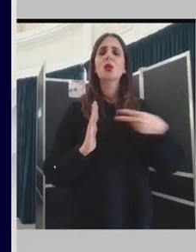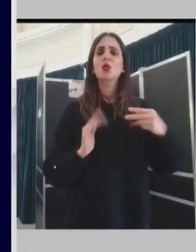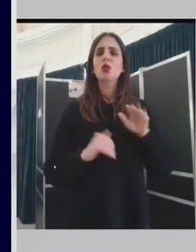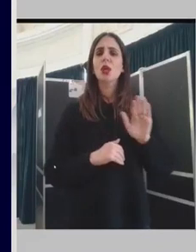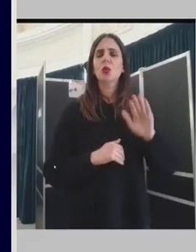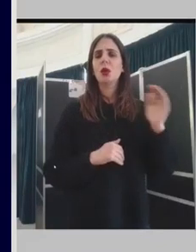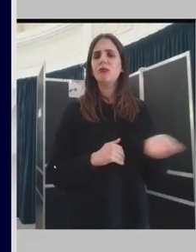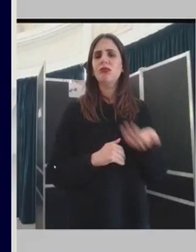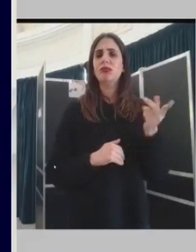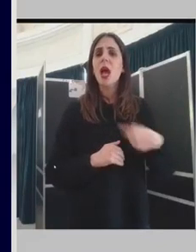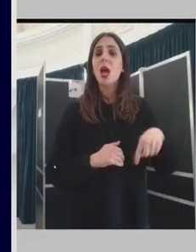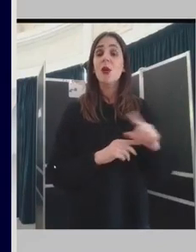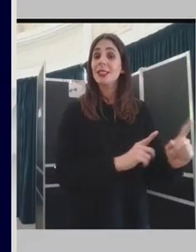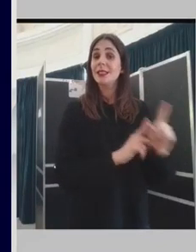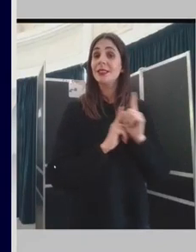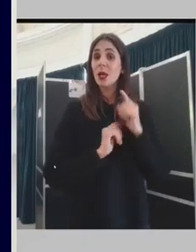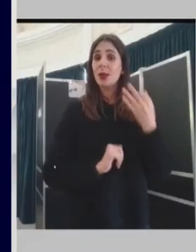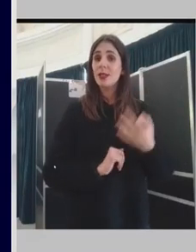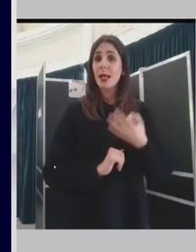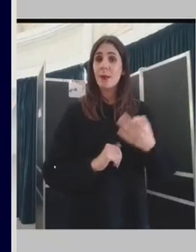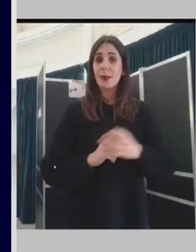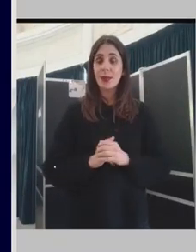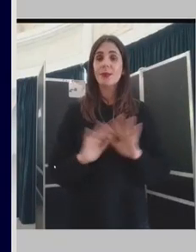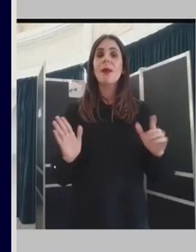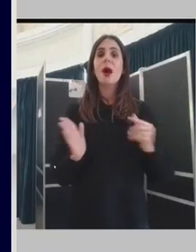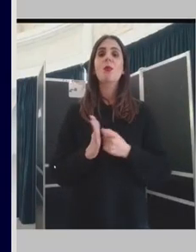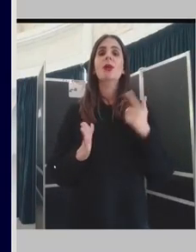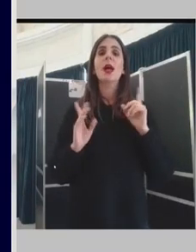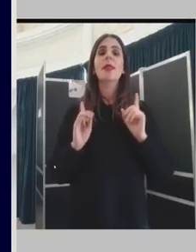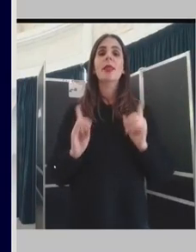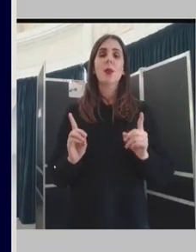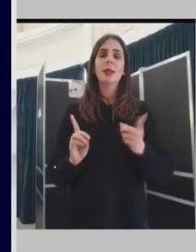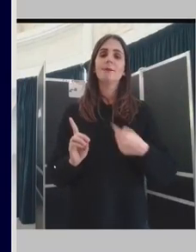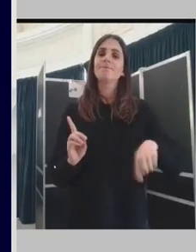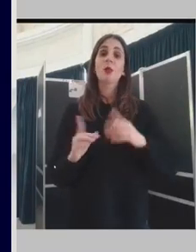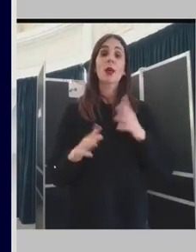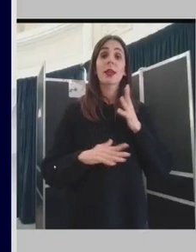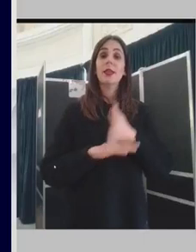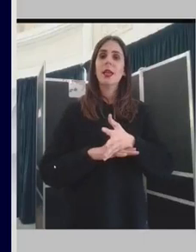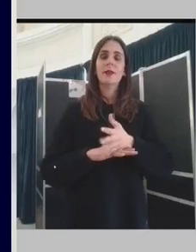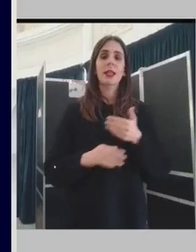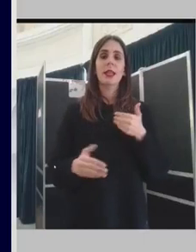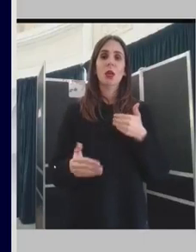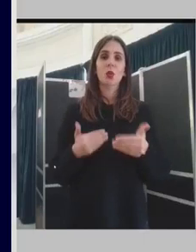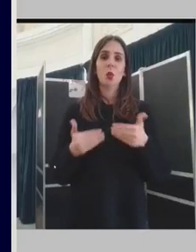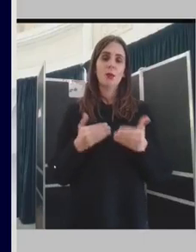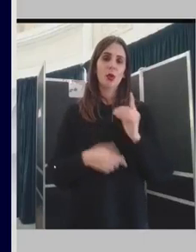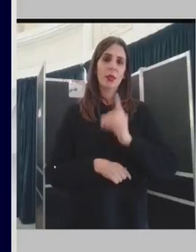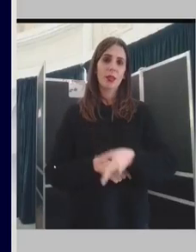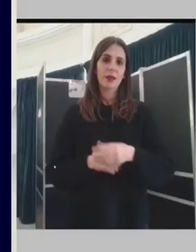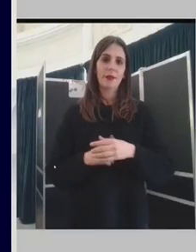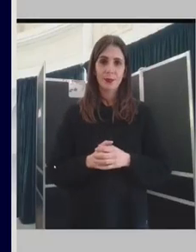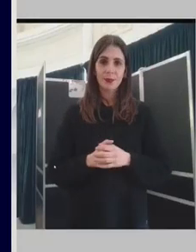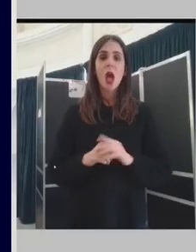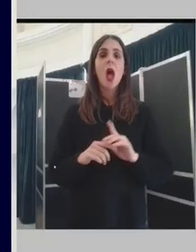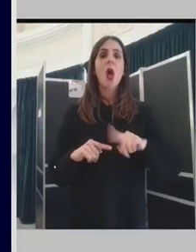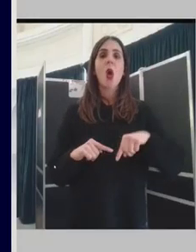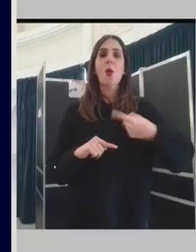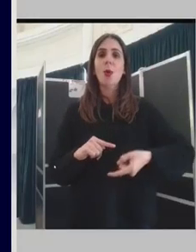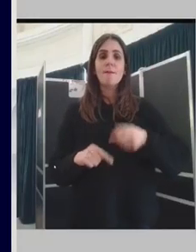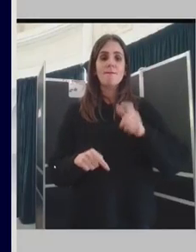siamo seguiti, ma tutti possono intervenire, l'importante è intervenire, cosa che diciamo, poi ecco, più persone